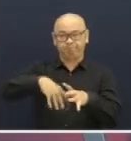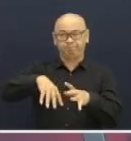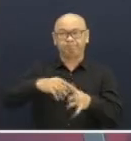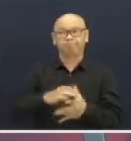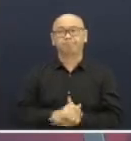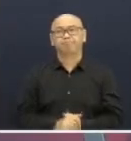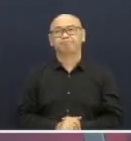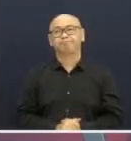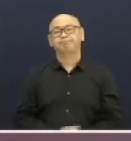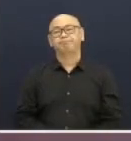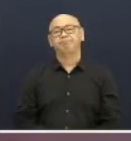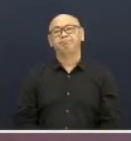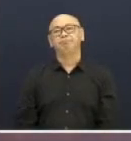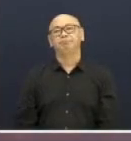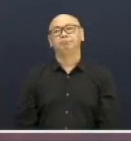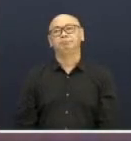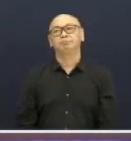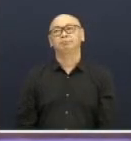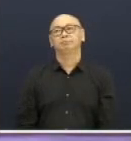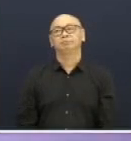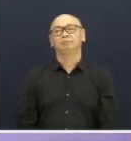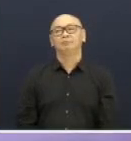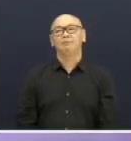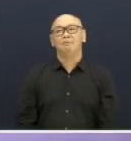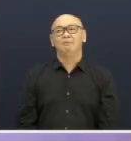persilahkan. Kemudian ditunjukkan ke kamera.